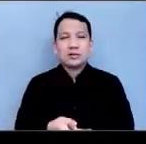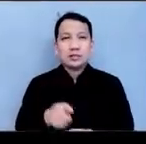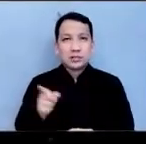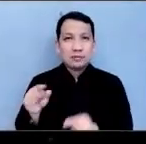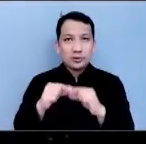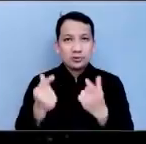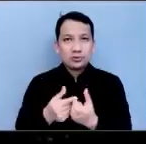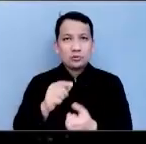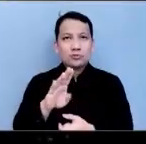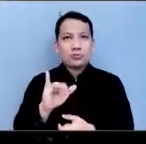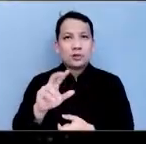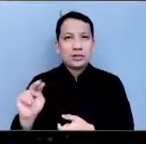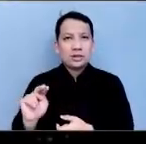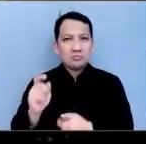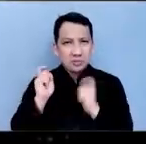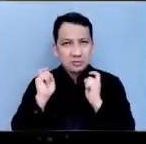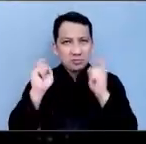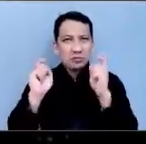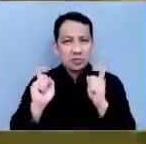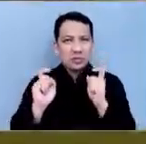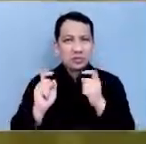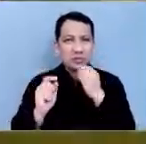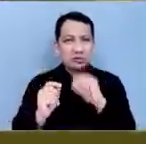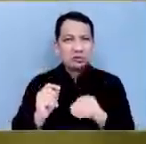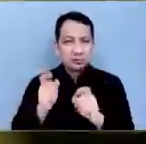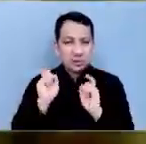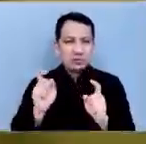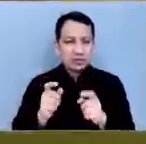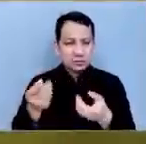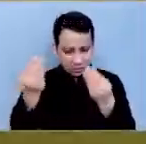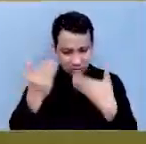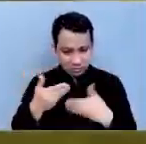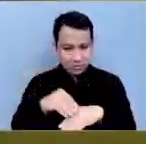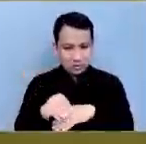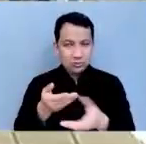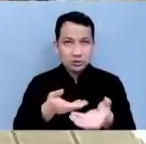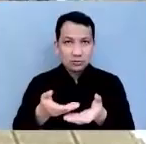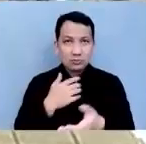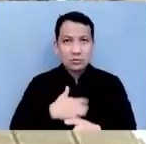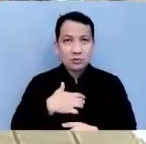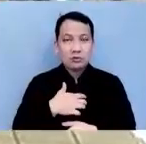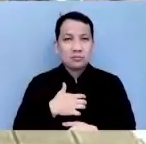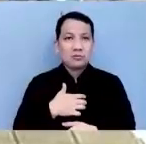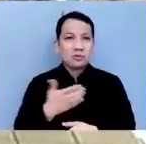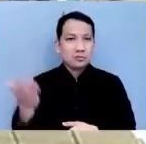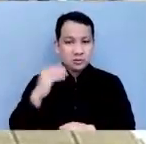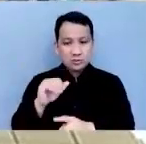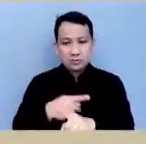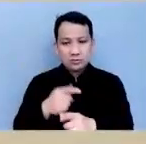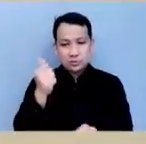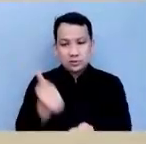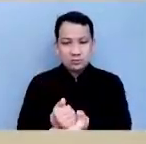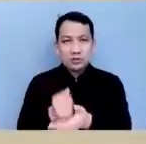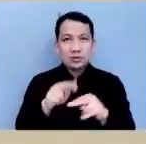bayan, masyadong minadali ang pagpapatupad ng dagdag pasahe. Hindi man lang daw sila nabigyan ng pagkakataong umapela. Abril pa ngayon taon nang aprubahan ng